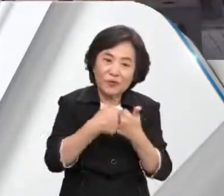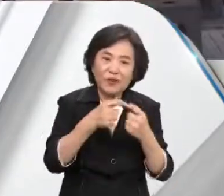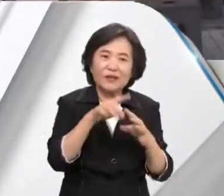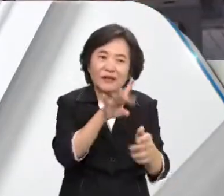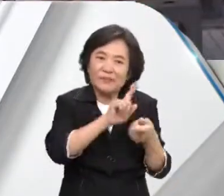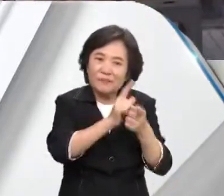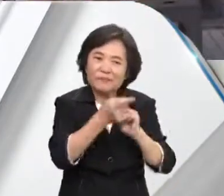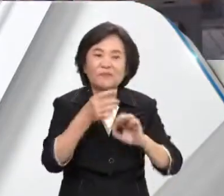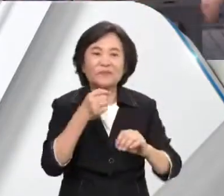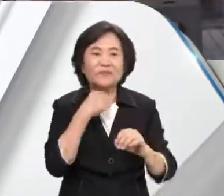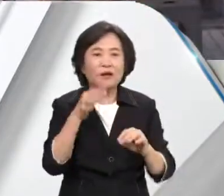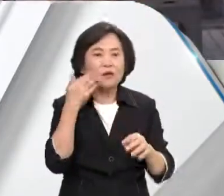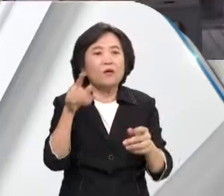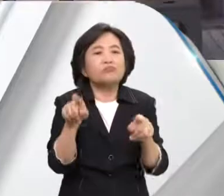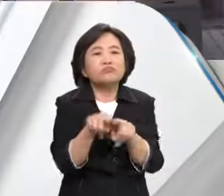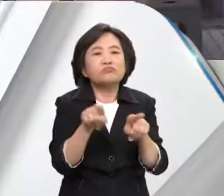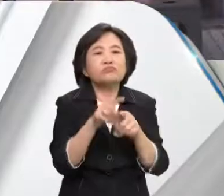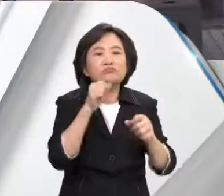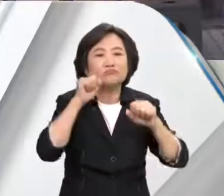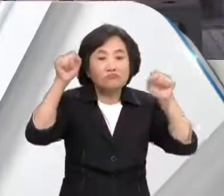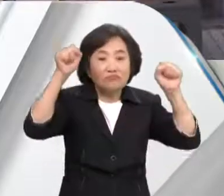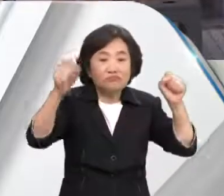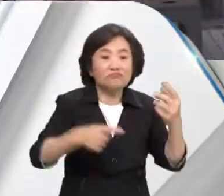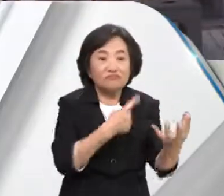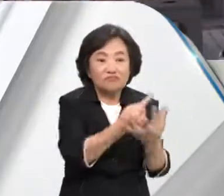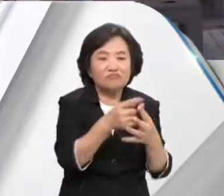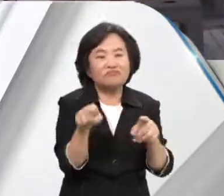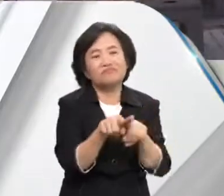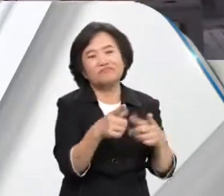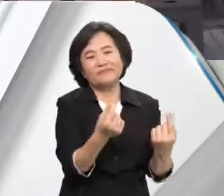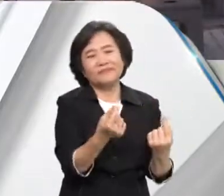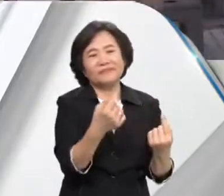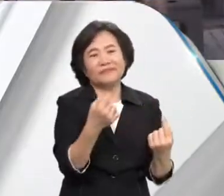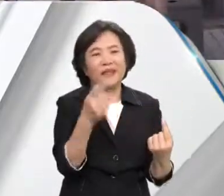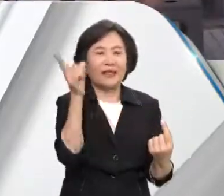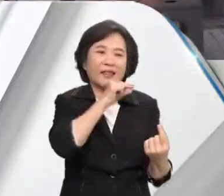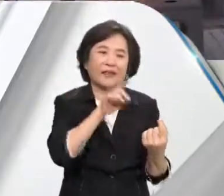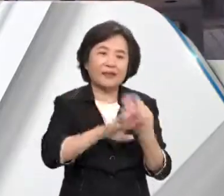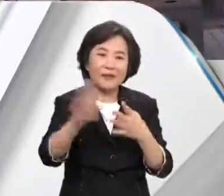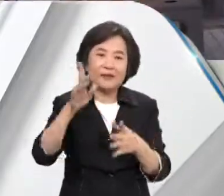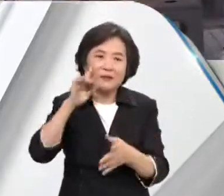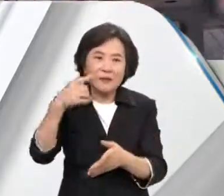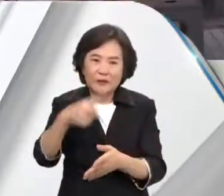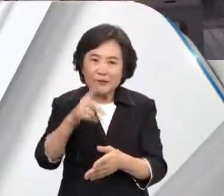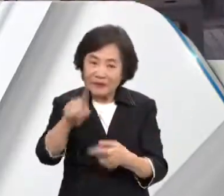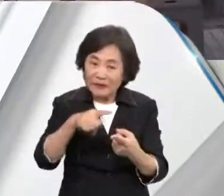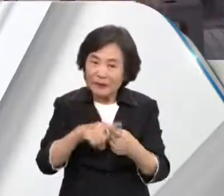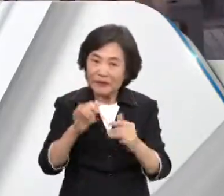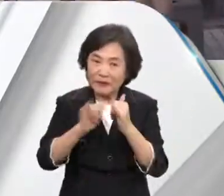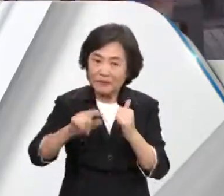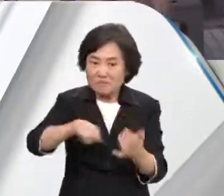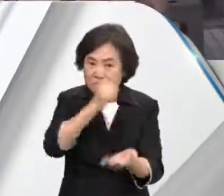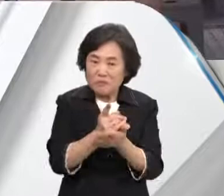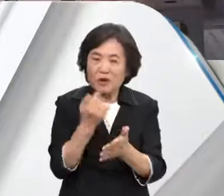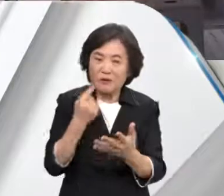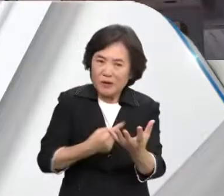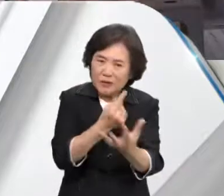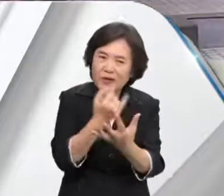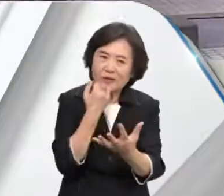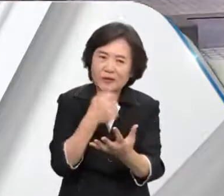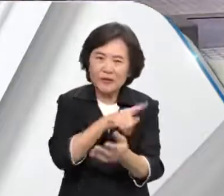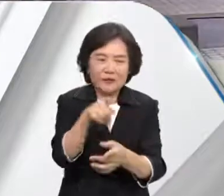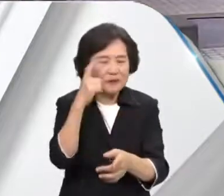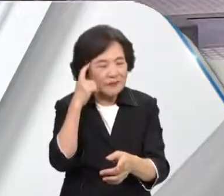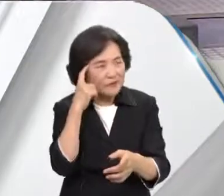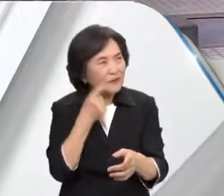传统的运动费参加的人只有减数，故所代表费建议市公所应该要全面做来参加。 办一些